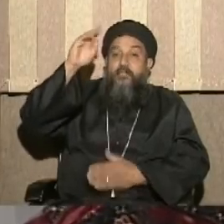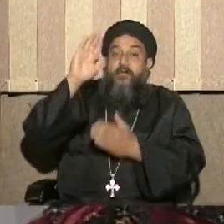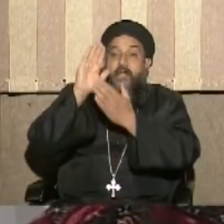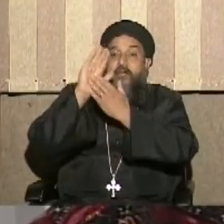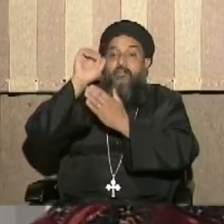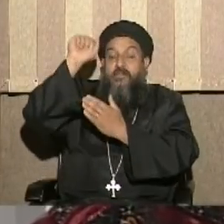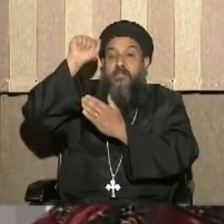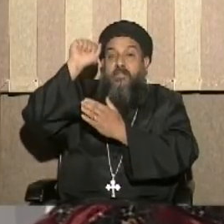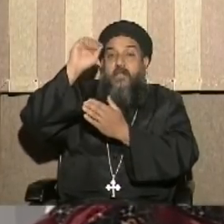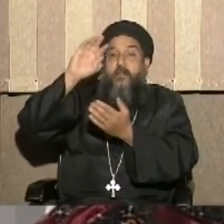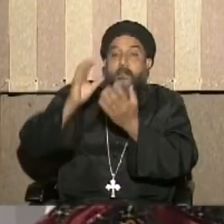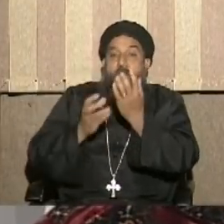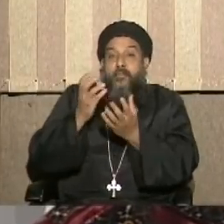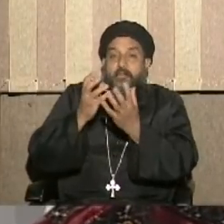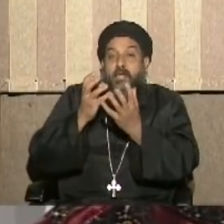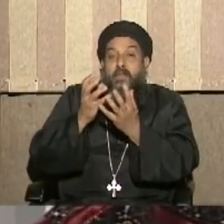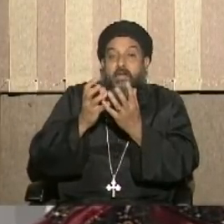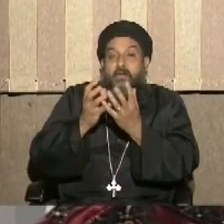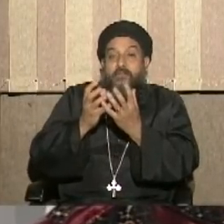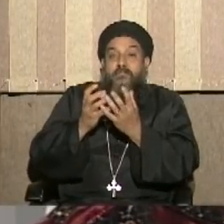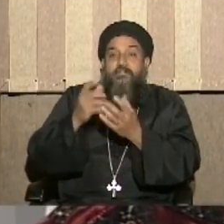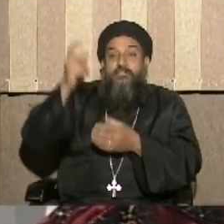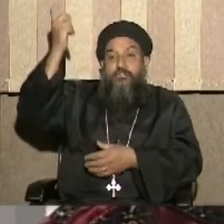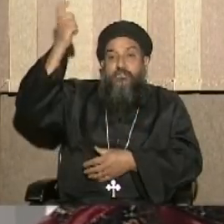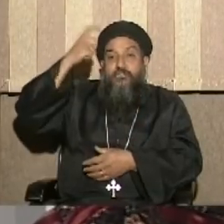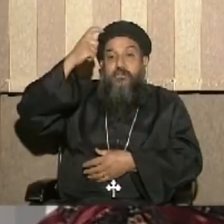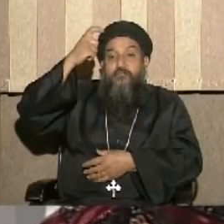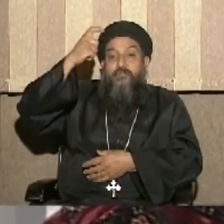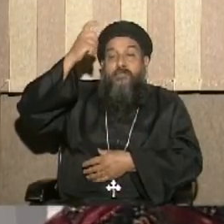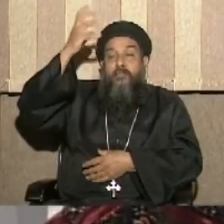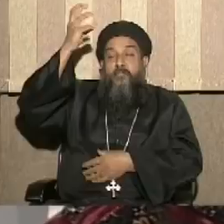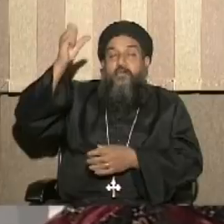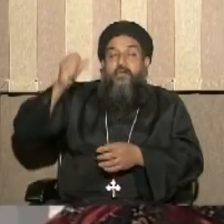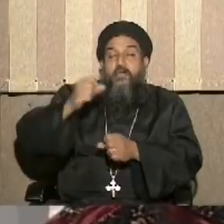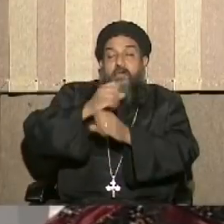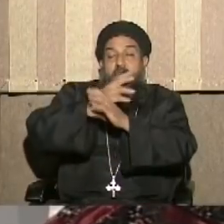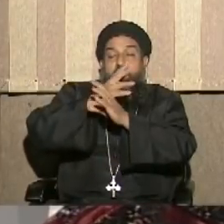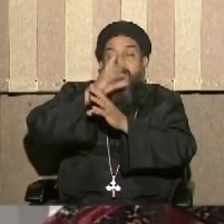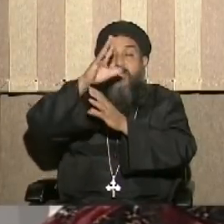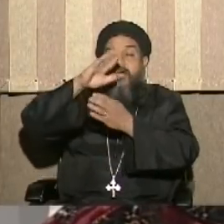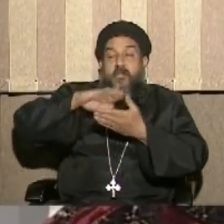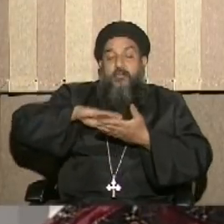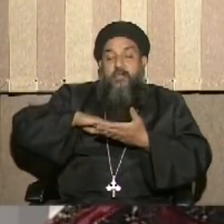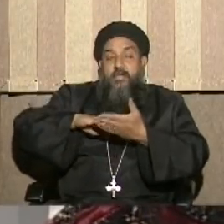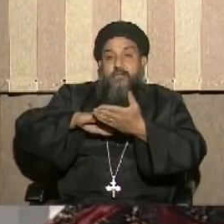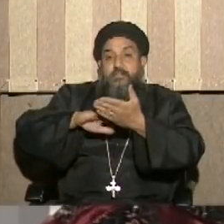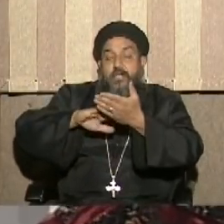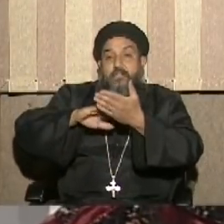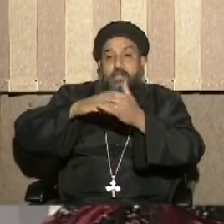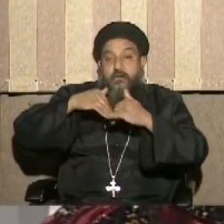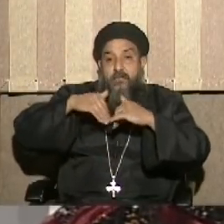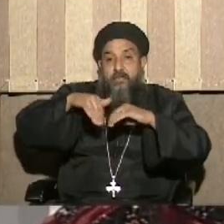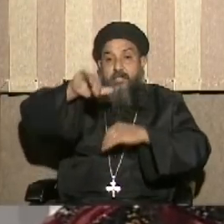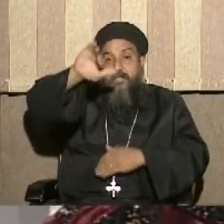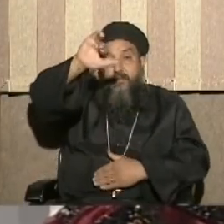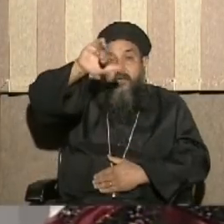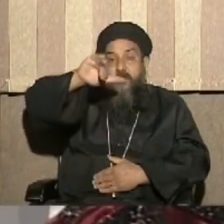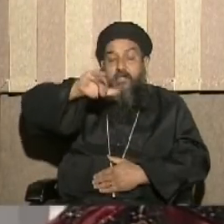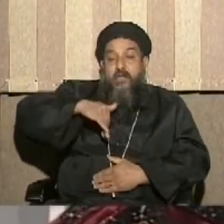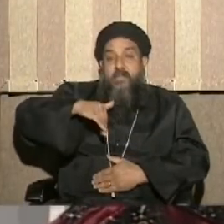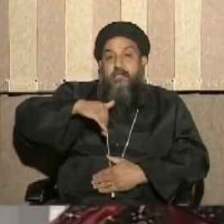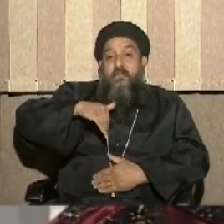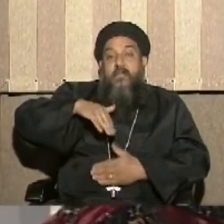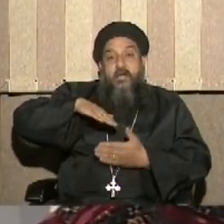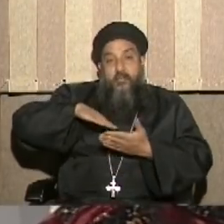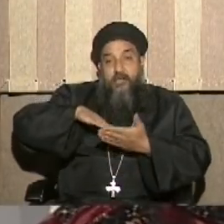اليمنى، فلا تحرك الشمس بالنهار ولا القمر بالليل. الرب يحفظك من كل سوء، الرب يحفظ نفسك، الرب يحفظك من